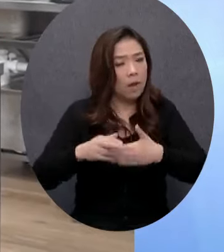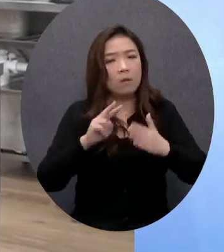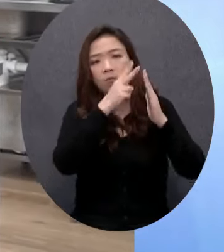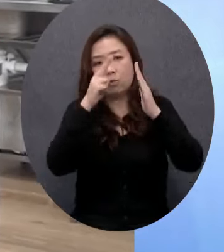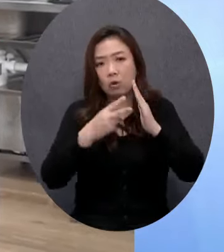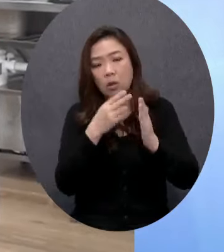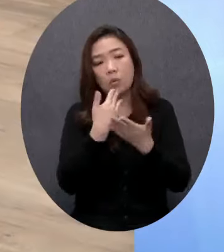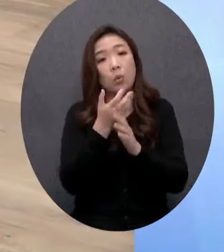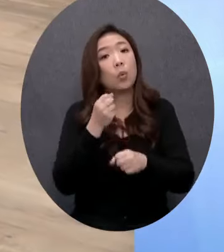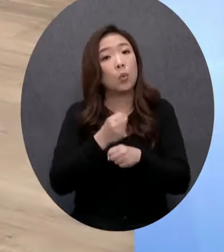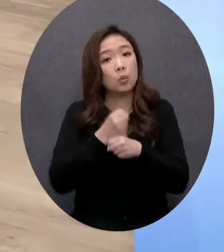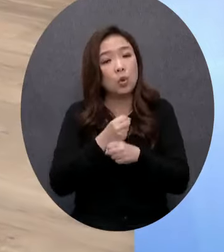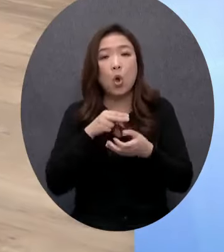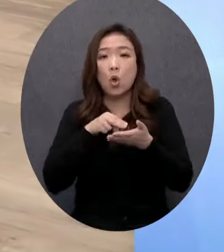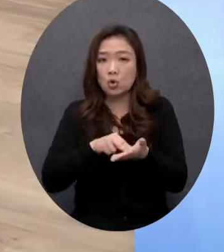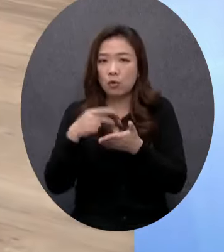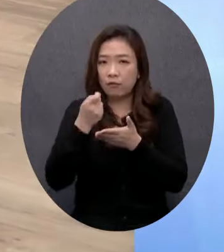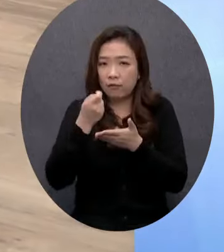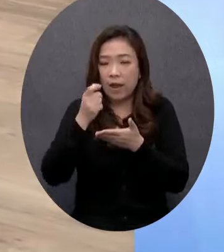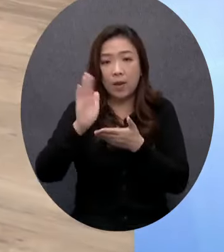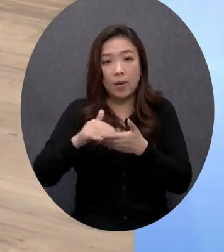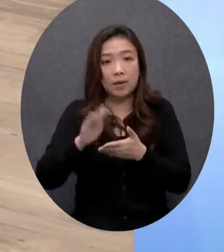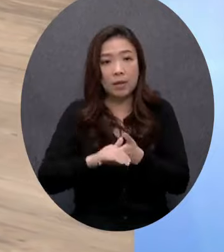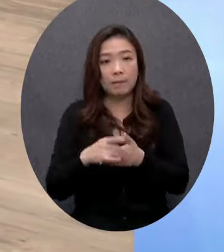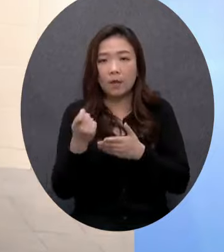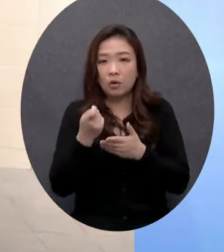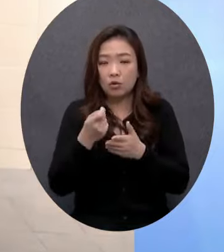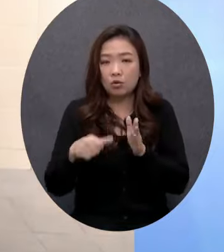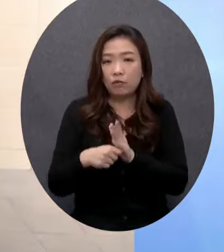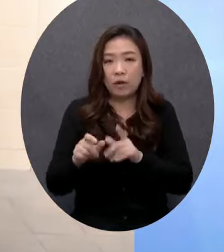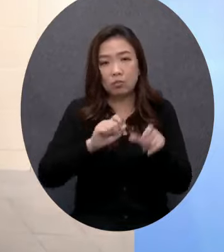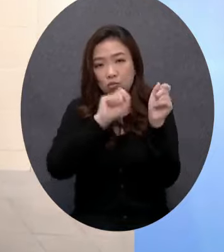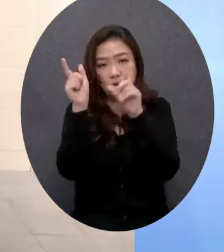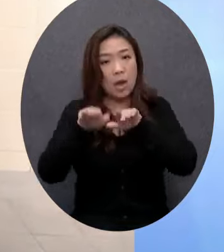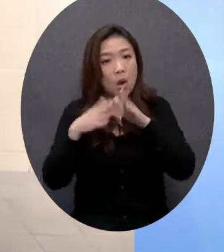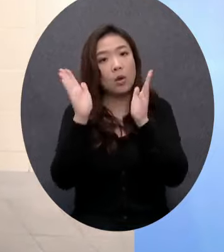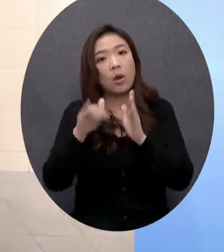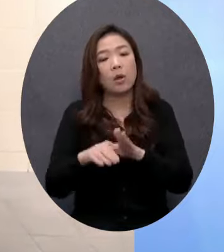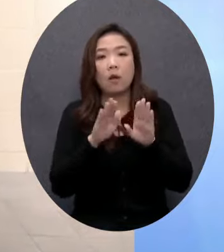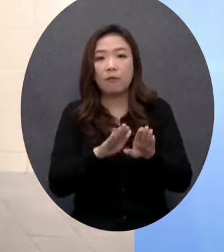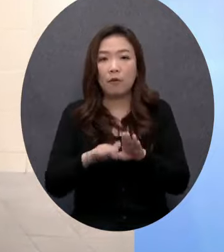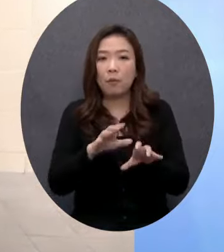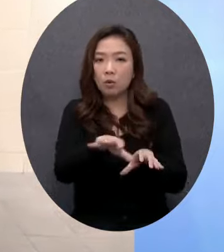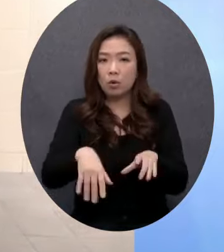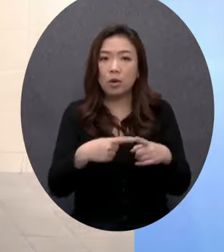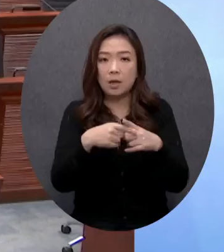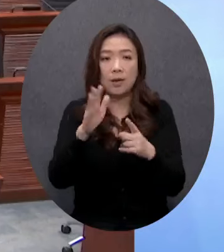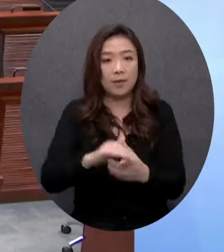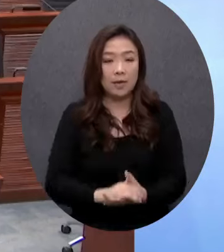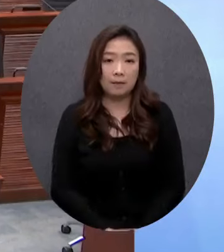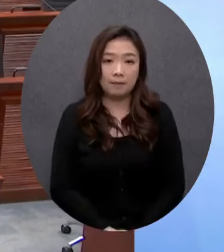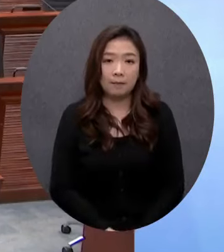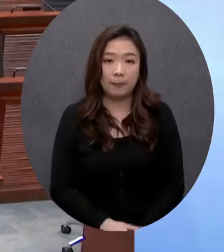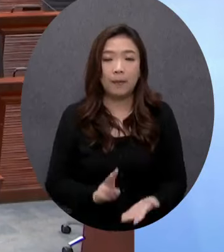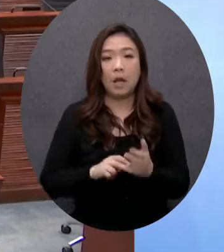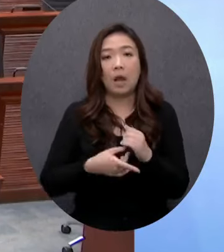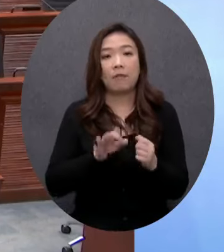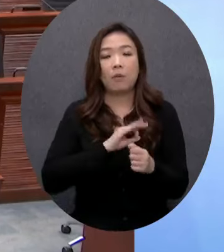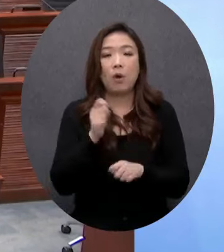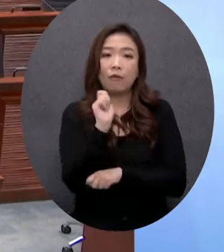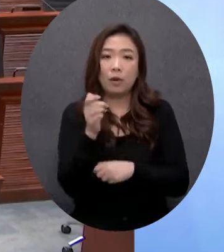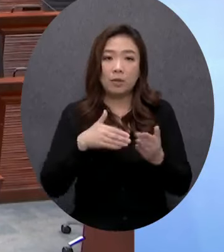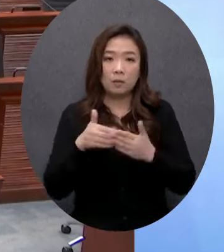作，相信可以加快进展，最快暑假可以开幕，服务当区居民。在立法会福利